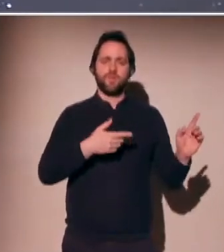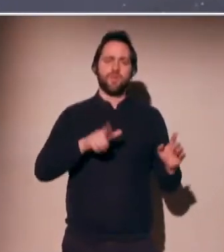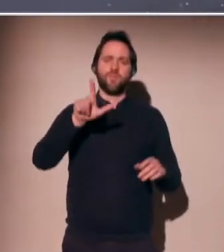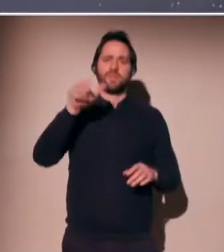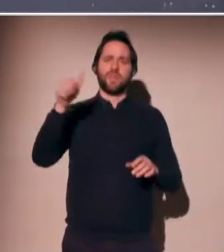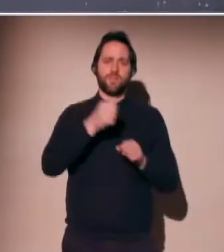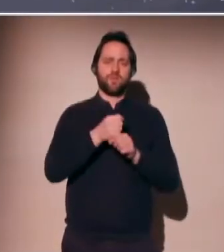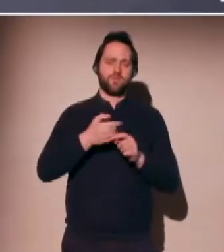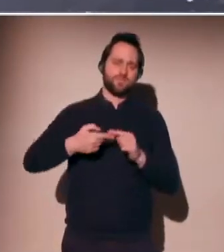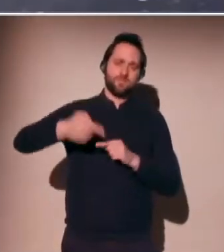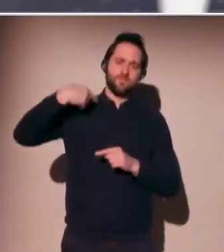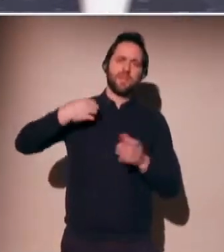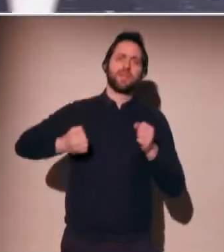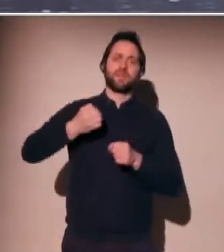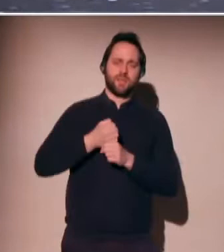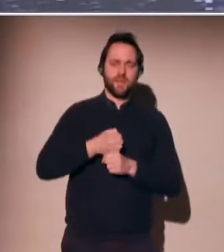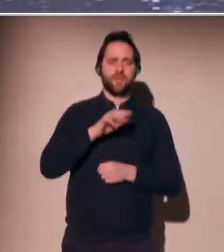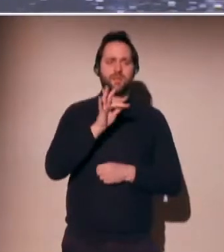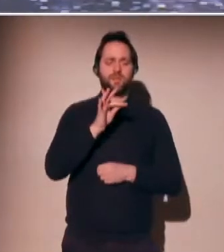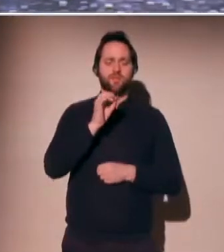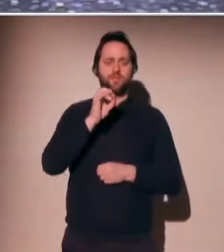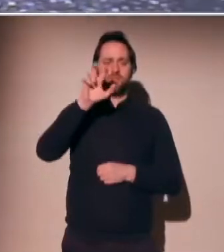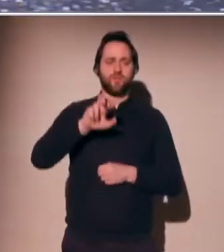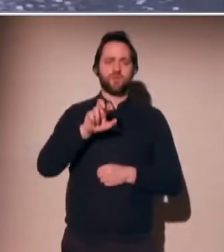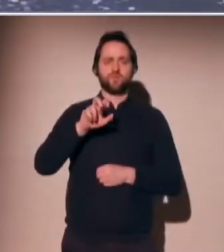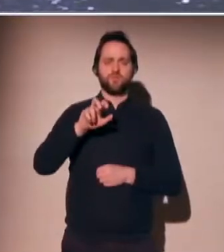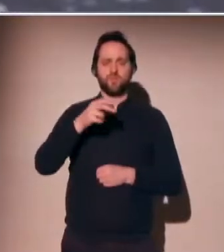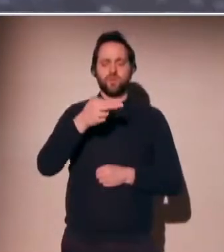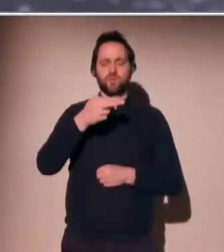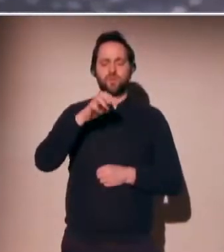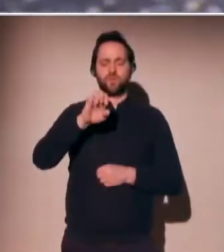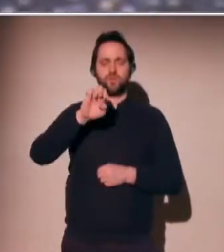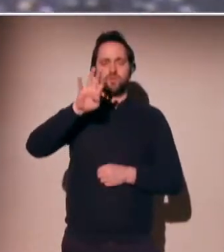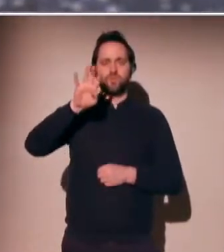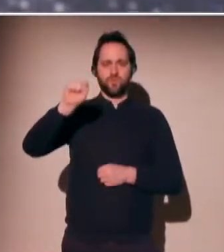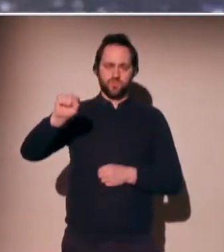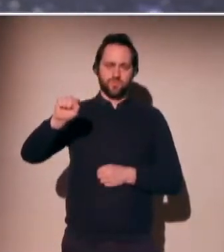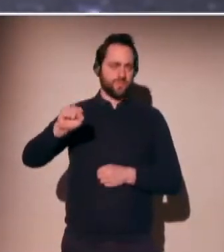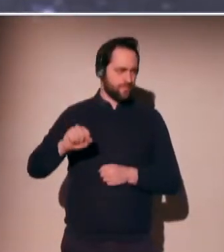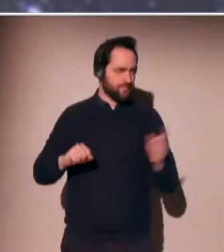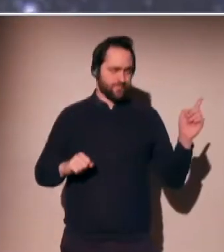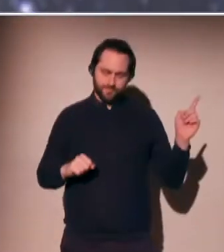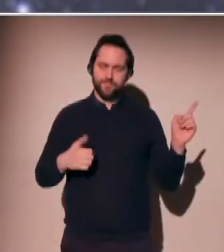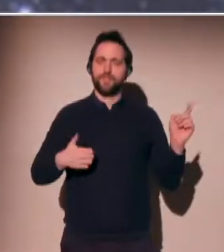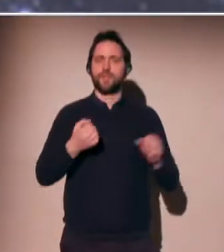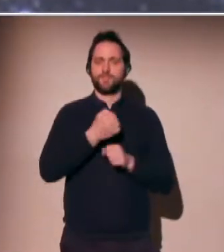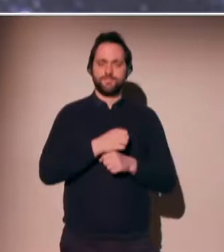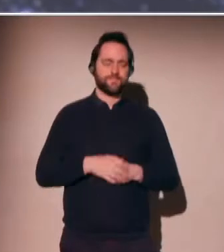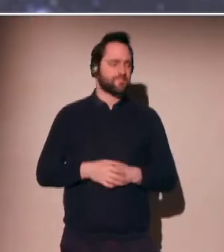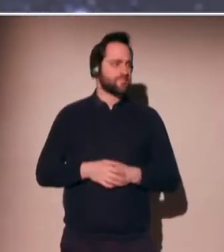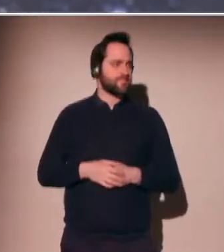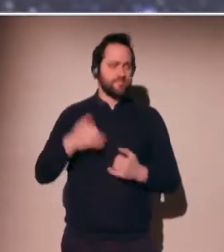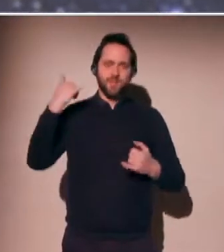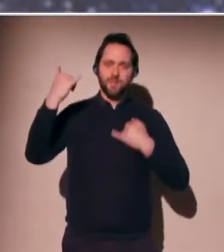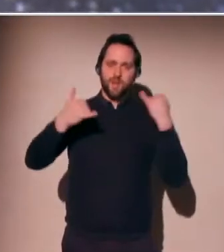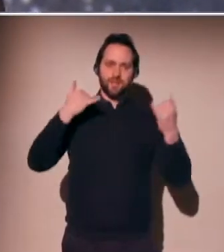Imaginez qu'on ait créé un algorithme pour Fox News, pour sa politique de recrutement. Si on l'avait fait, si j'avais été